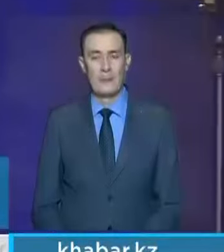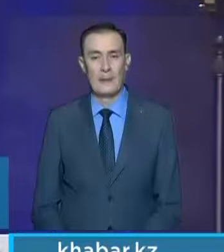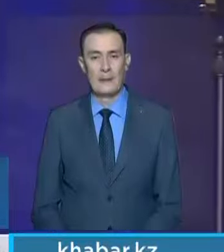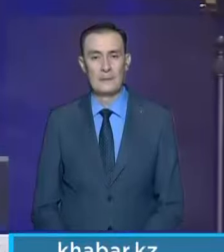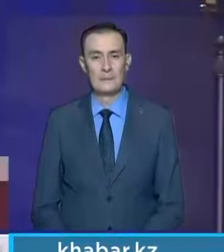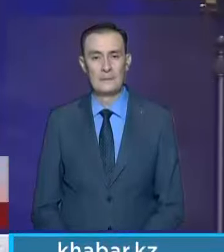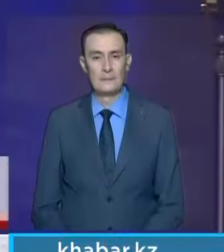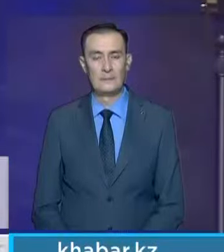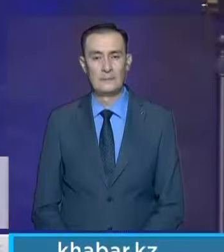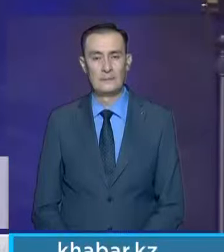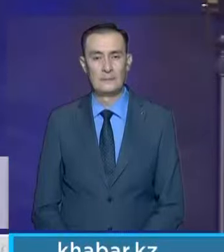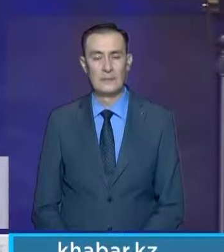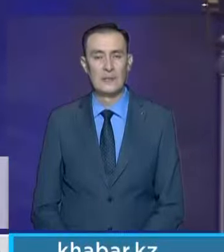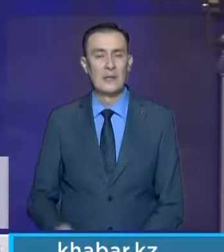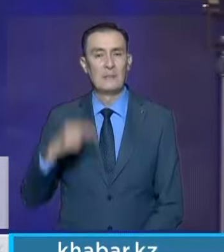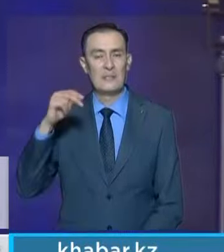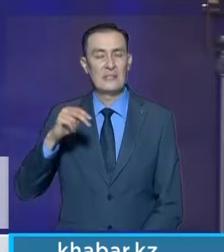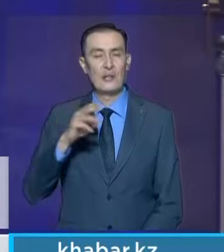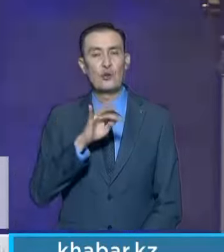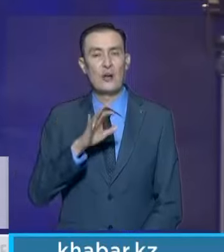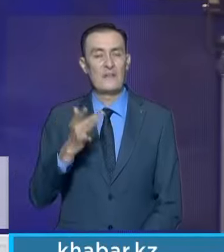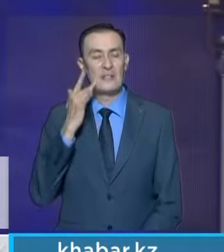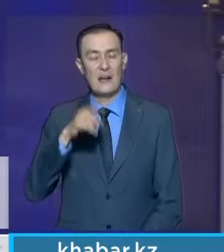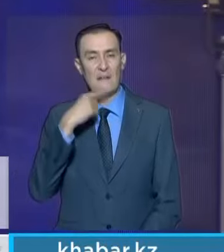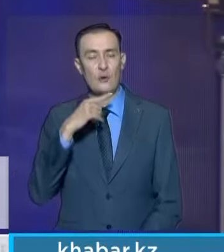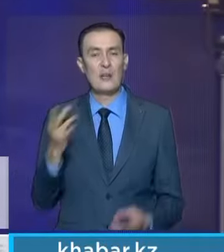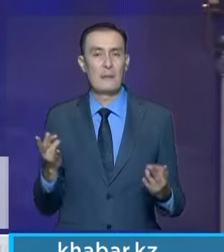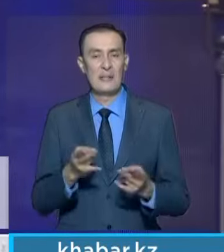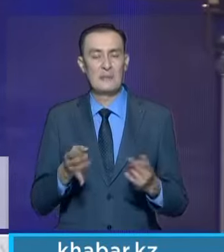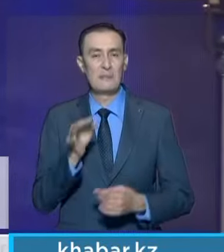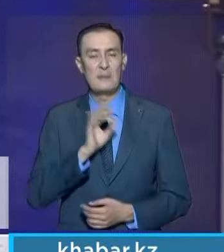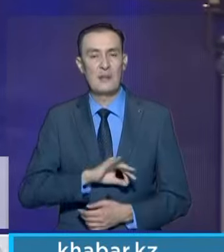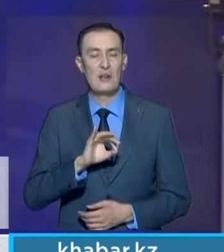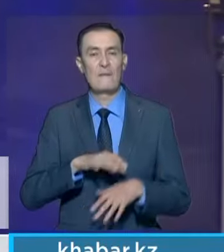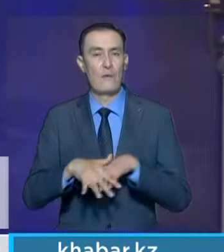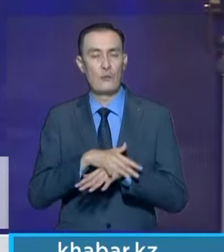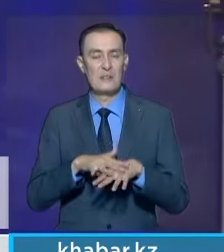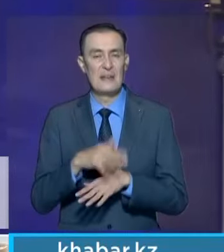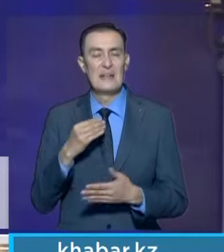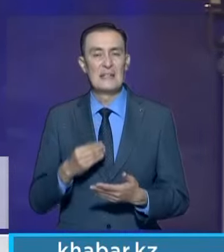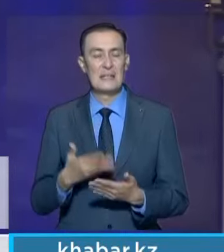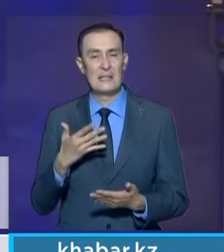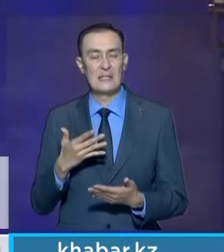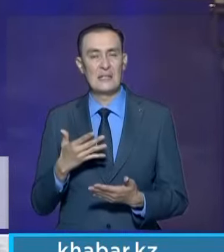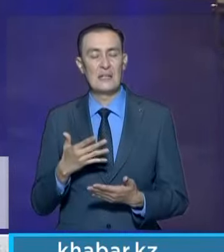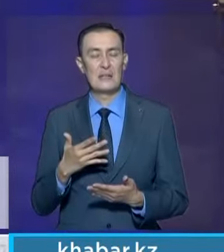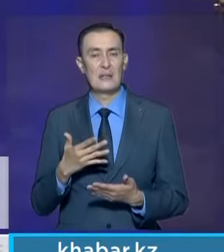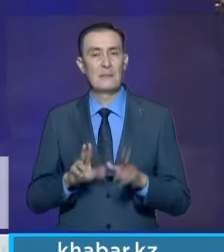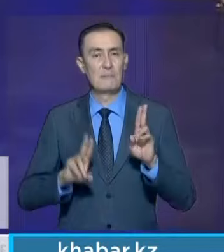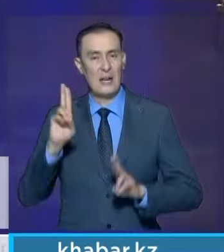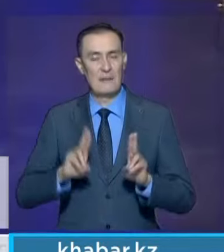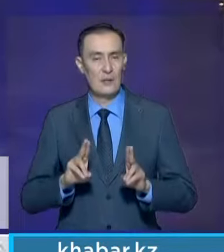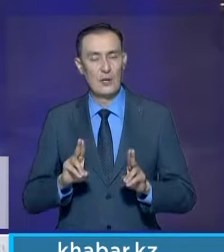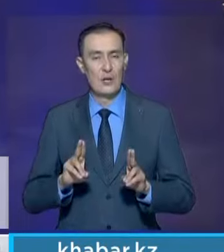Президент Казахстана Касым-Жомарт Токаев всегда говорит о необходимости укоренения в обществе ценностей и установок,